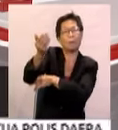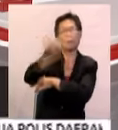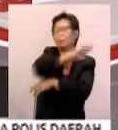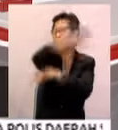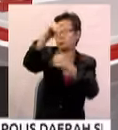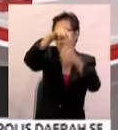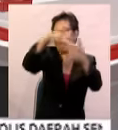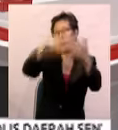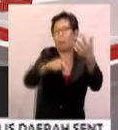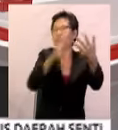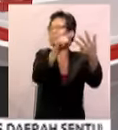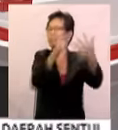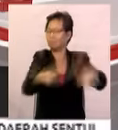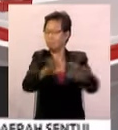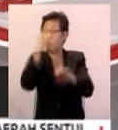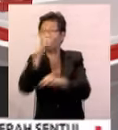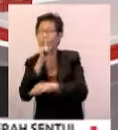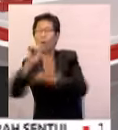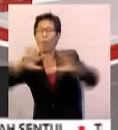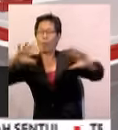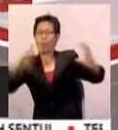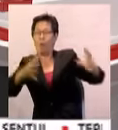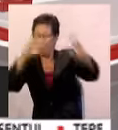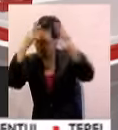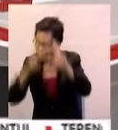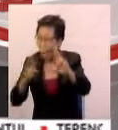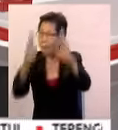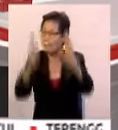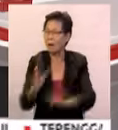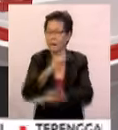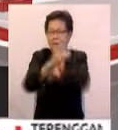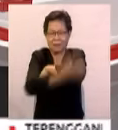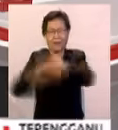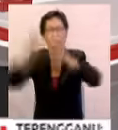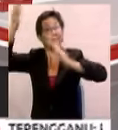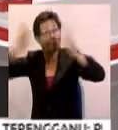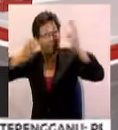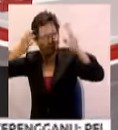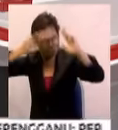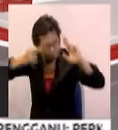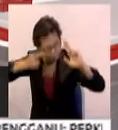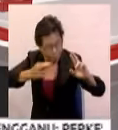itu penting bagi memastikan dunia akan menghormati bangsa dan negara ini.